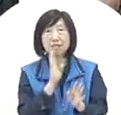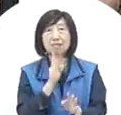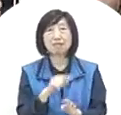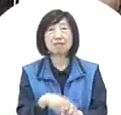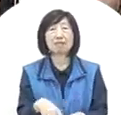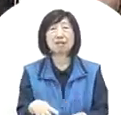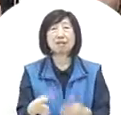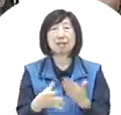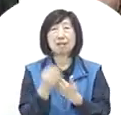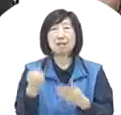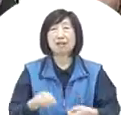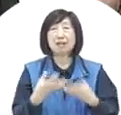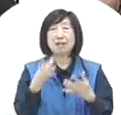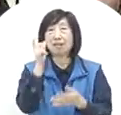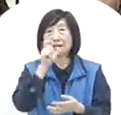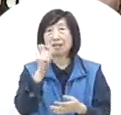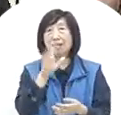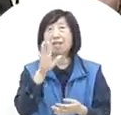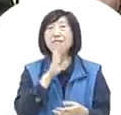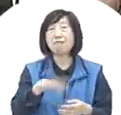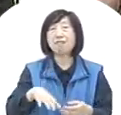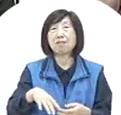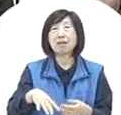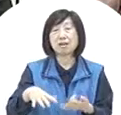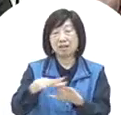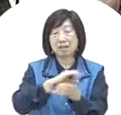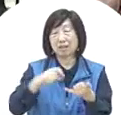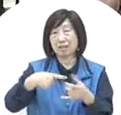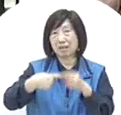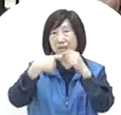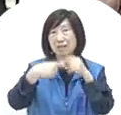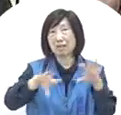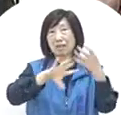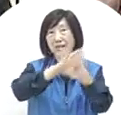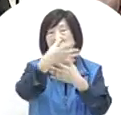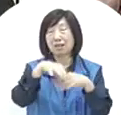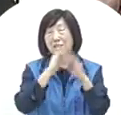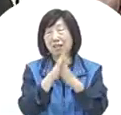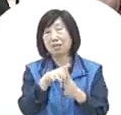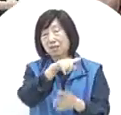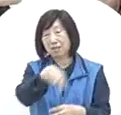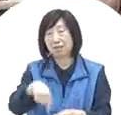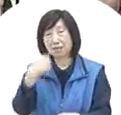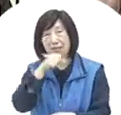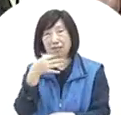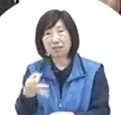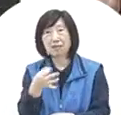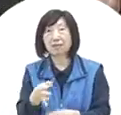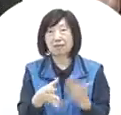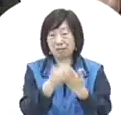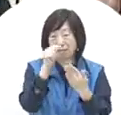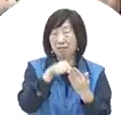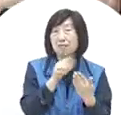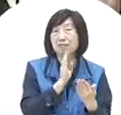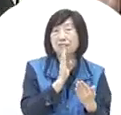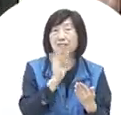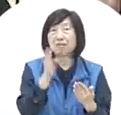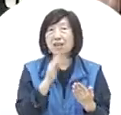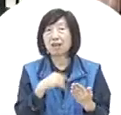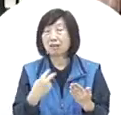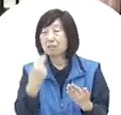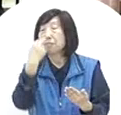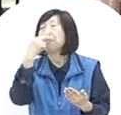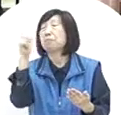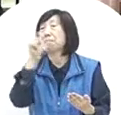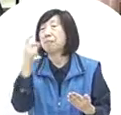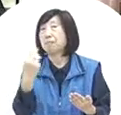是全台湾第一个，也得到世界的国外的买主都来经营，就是它是茶，但是有酒气，可是有没有